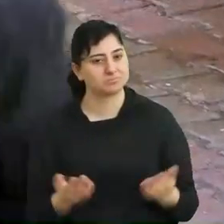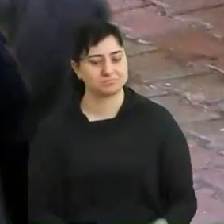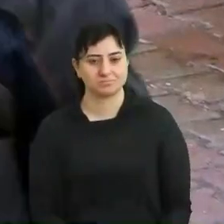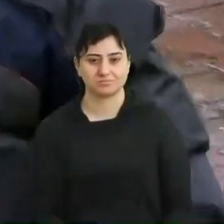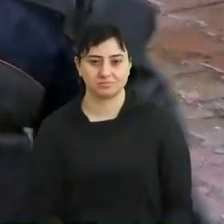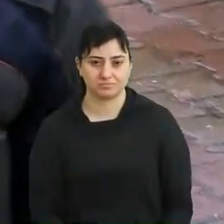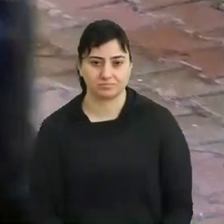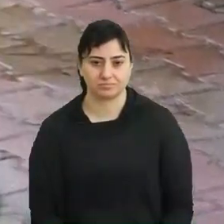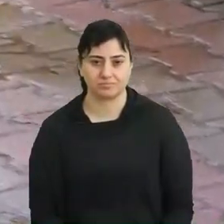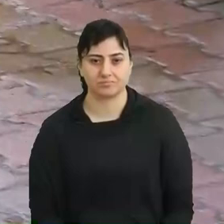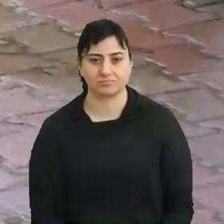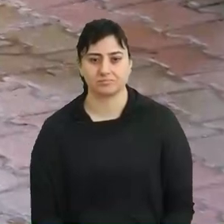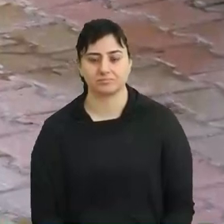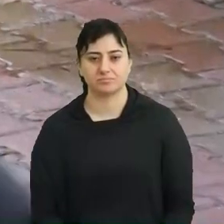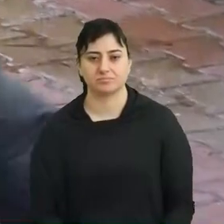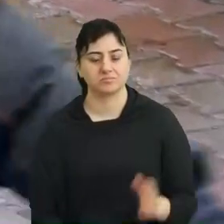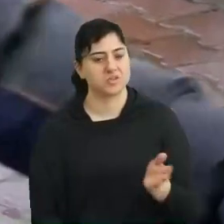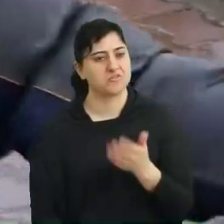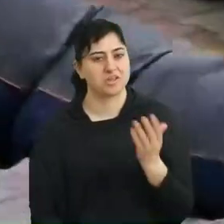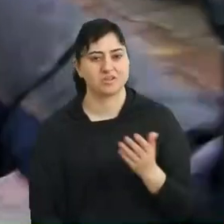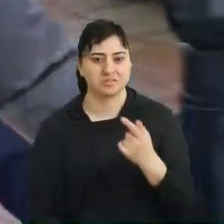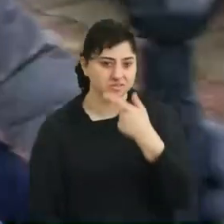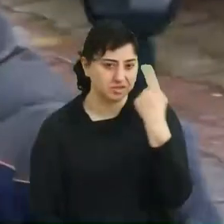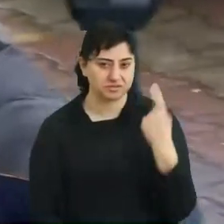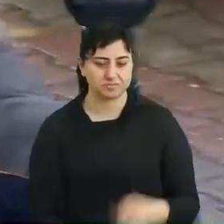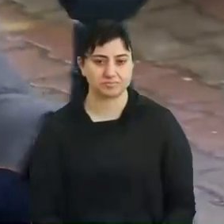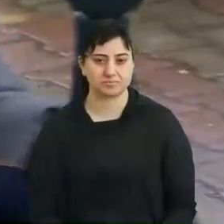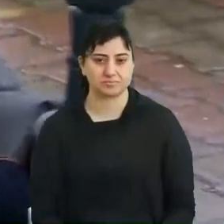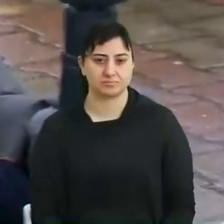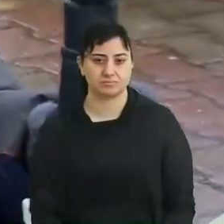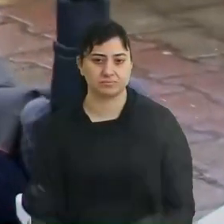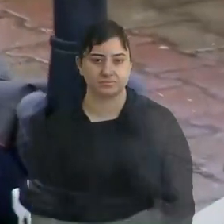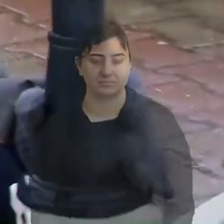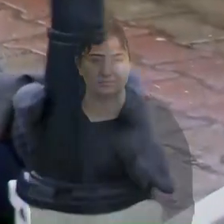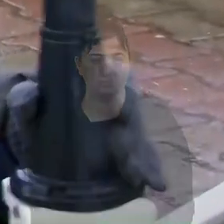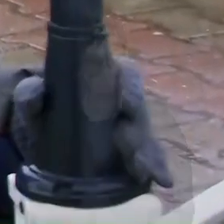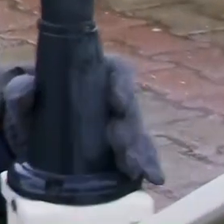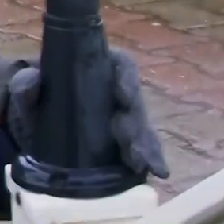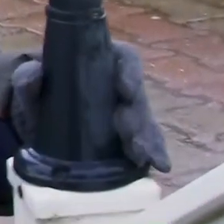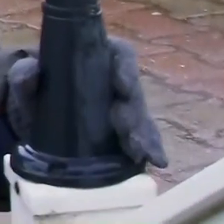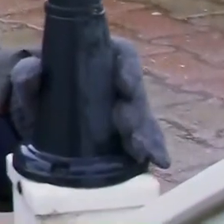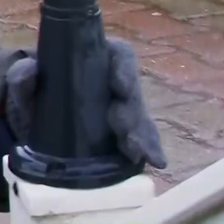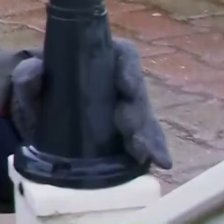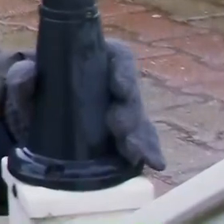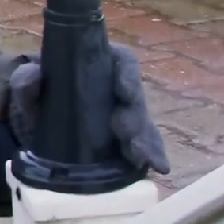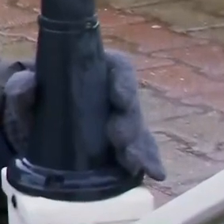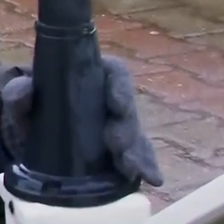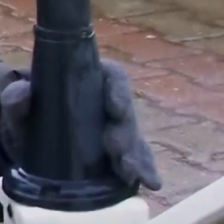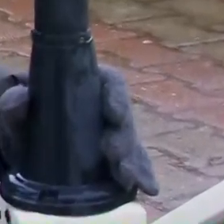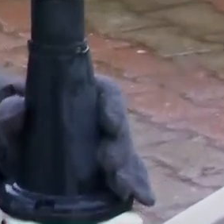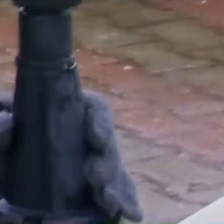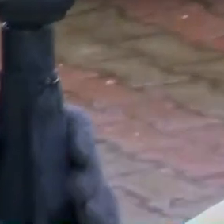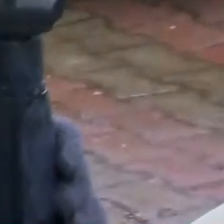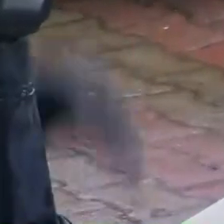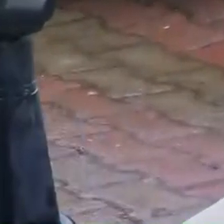ya Allah'ım ya. Vay. Tuttuğu korkulup zangır zangır sallanıyor. Sokak lambası tarzındaki lambanın şapkasını